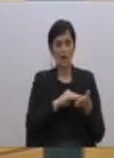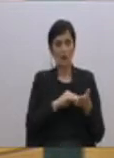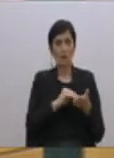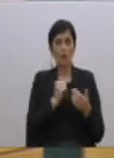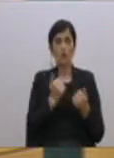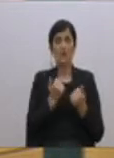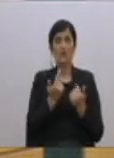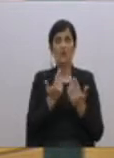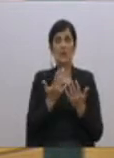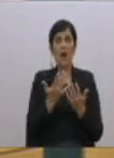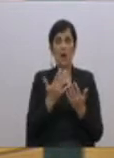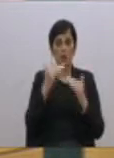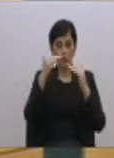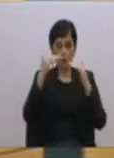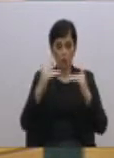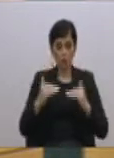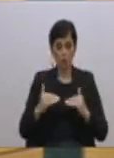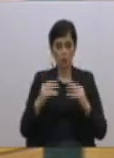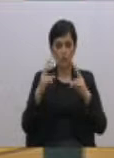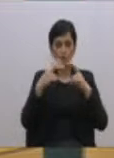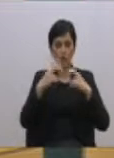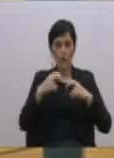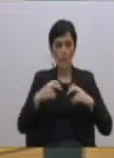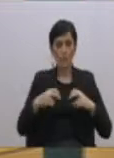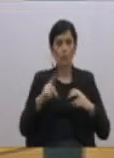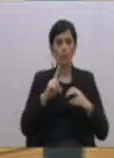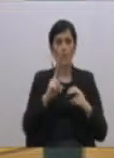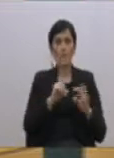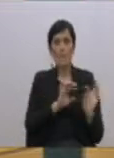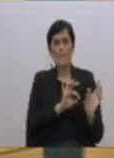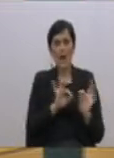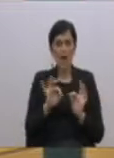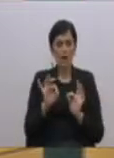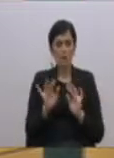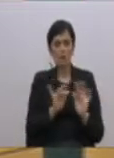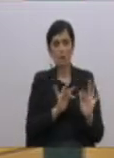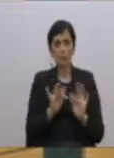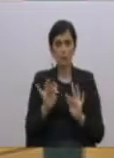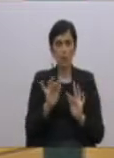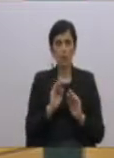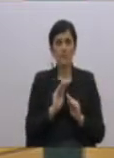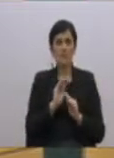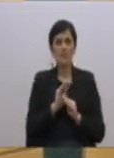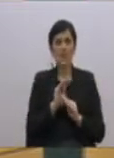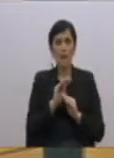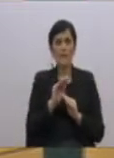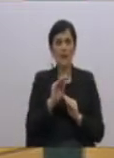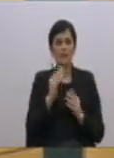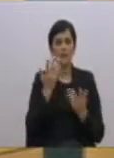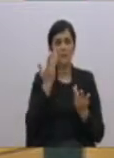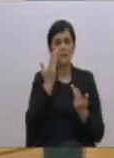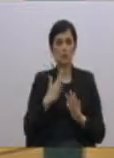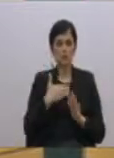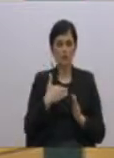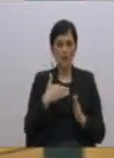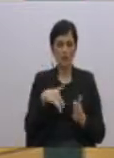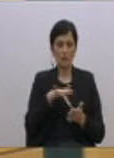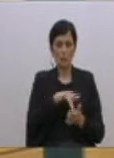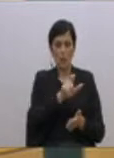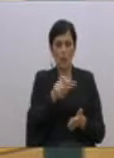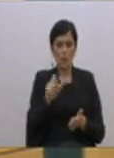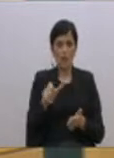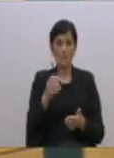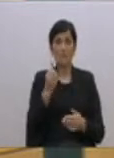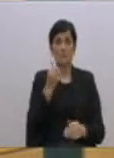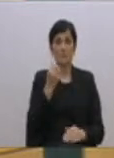რაოდენობა დაგვედგინა შემოწმების, რომ ეს არ ყოფილიყო პერმანენტული პროცესი და არ ყოფილიყო დამატებითი დისკომფორტი ჩვენი მოქალაქეებისთვის. თუმცა კიდევ